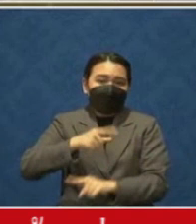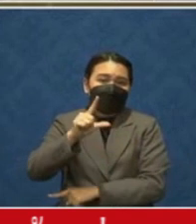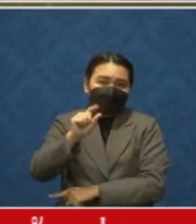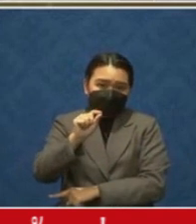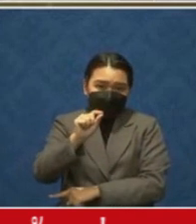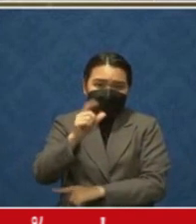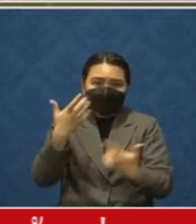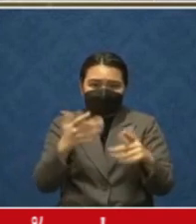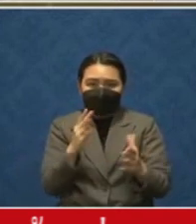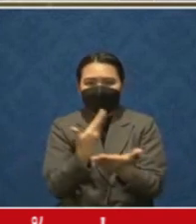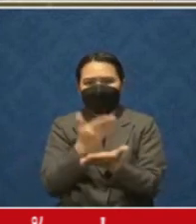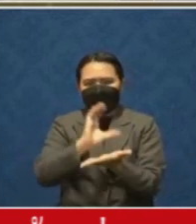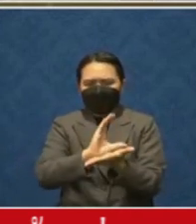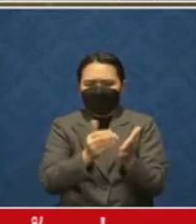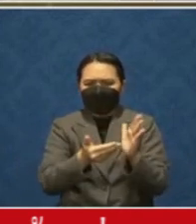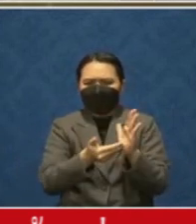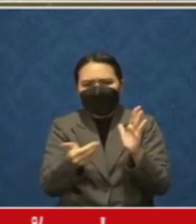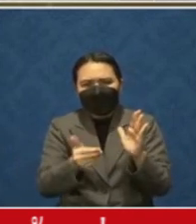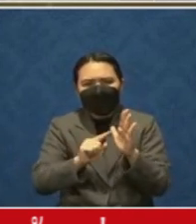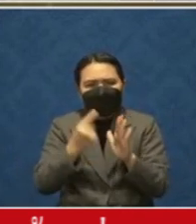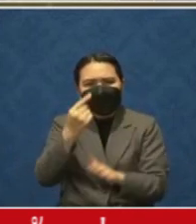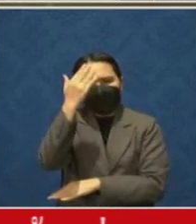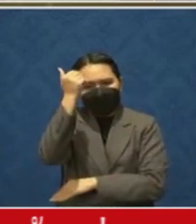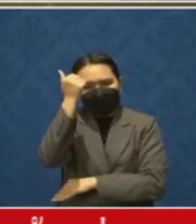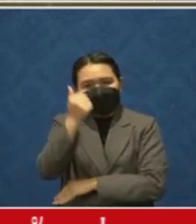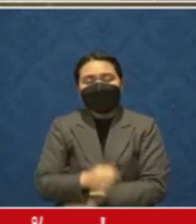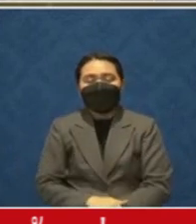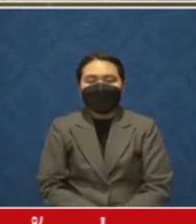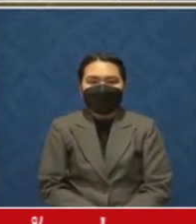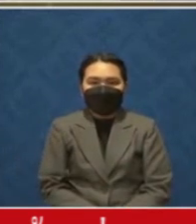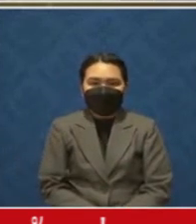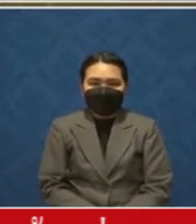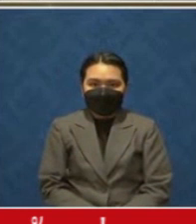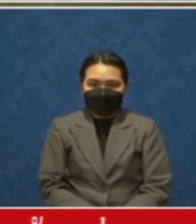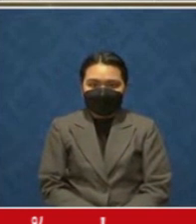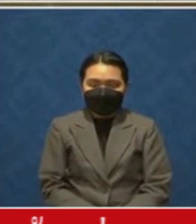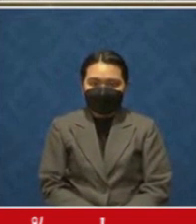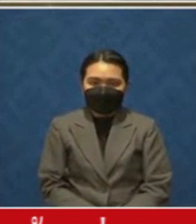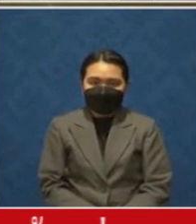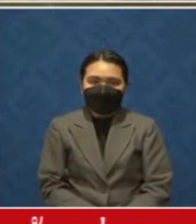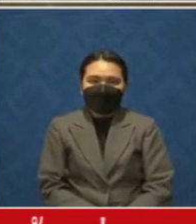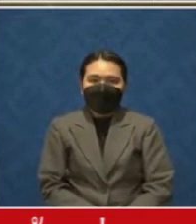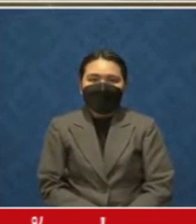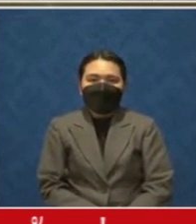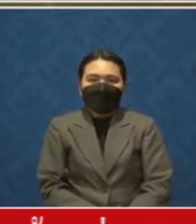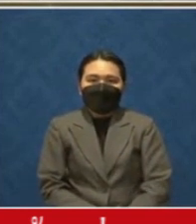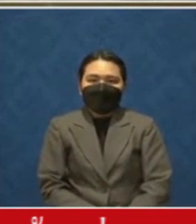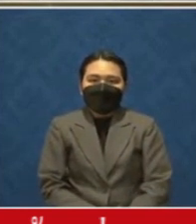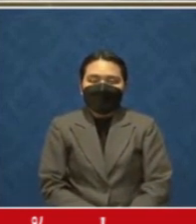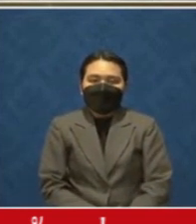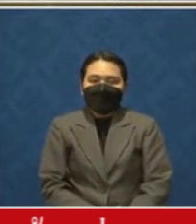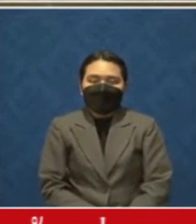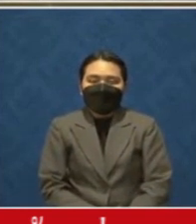เนี่ยแล้วคุณจะรีบตั้งงบประมาณไปไหนครับหน้า28ต่อไปหน้า29ครับท่านประธาน